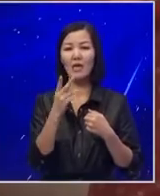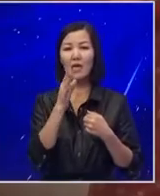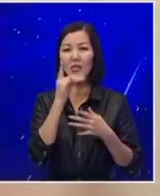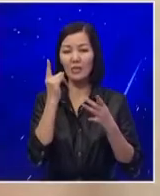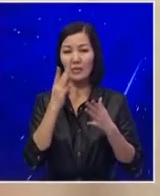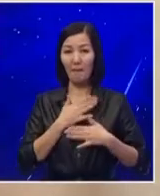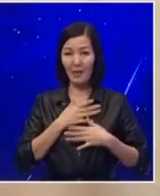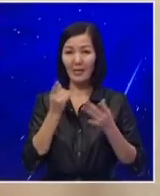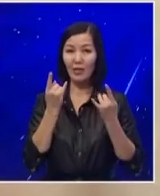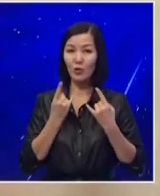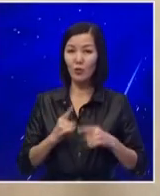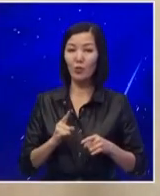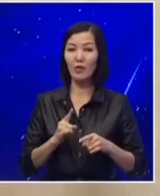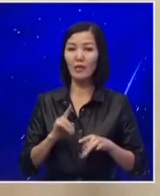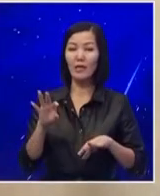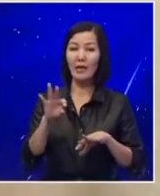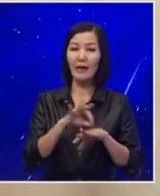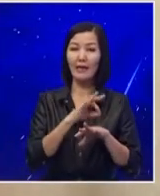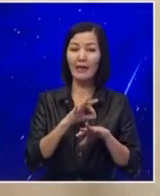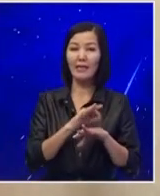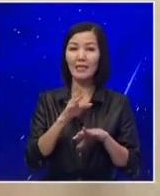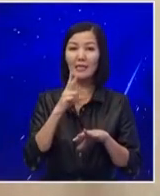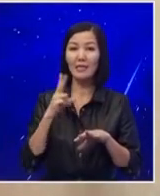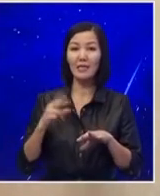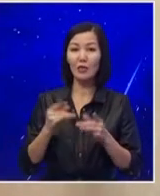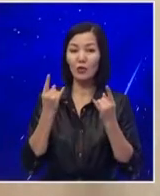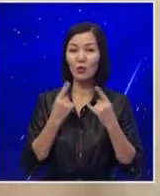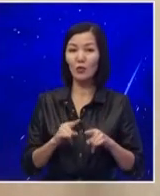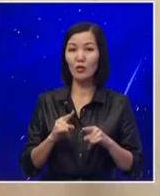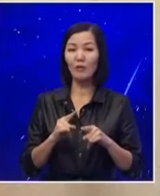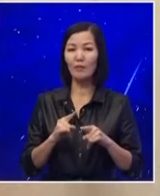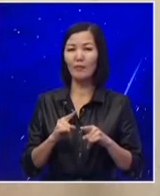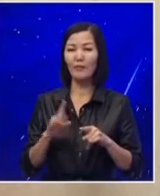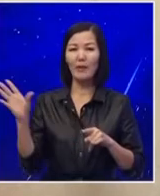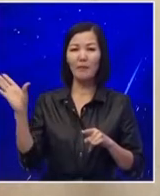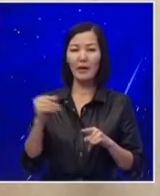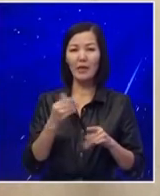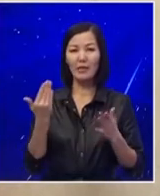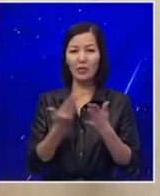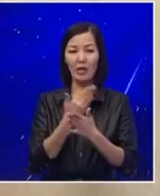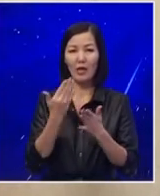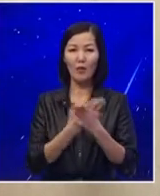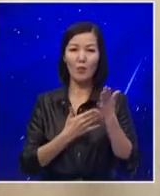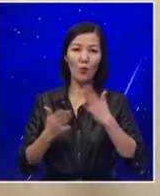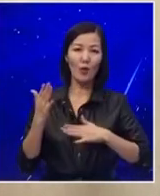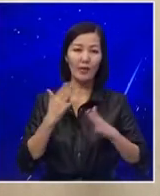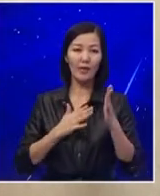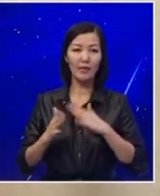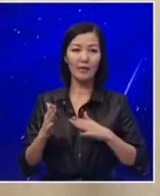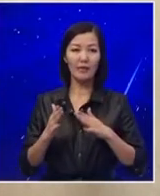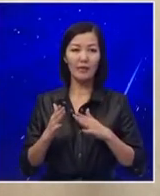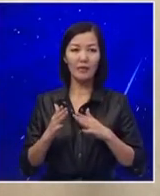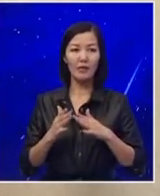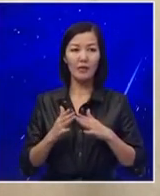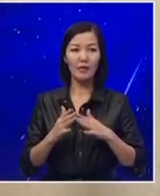зайыбыңыз қыз туды деп жүгіріп келеді. Сонда өзде келеді, барлық адамдар келе бастайды. Сонда қатарынан